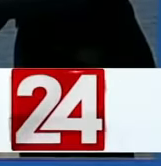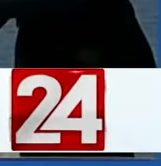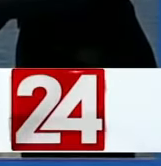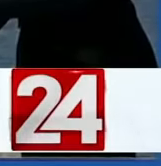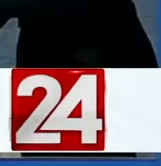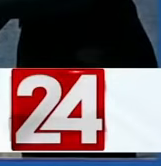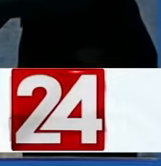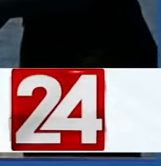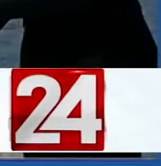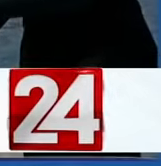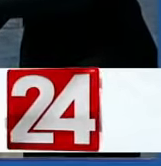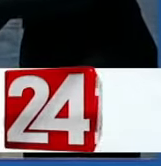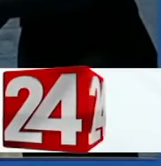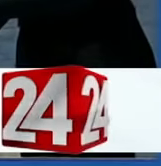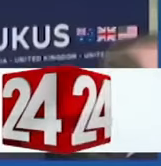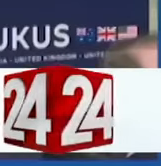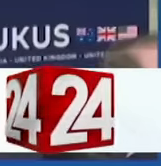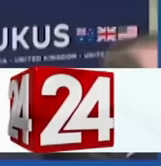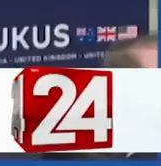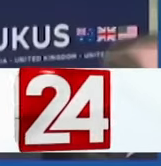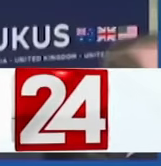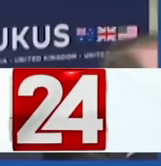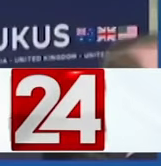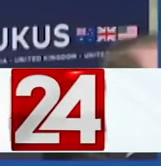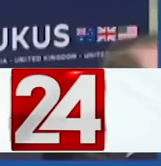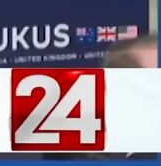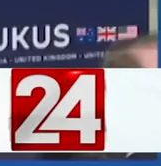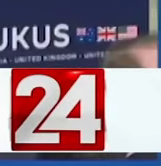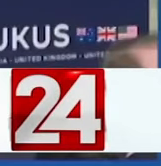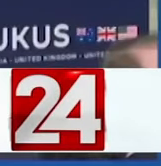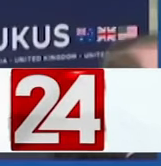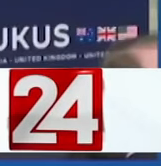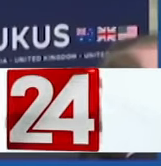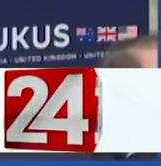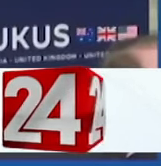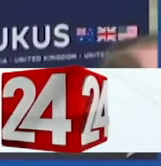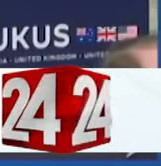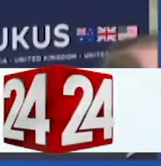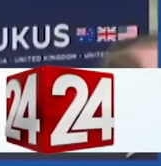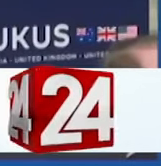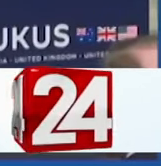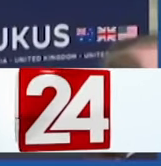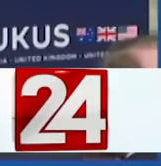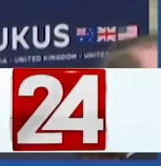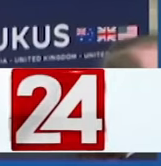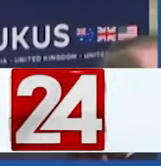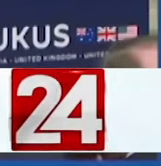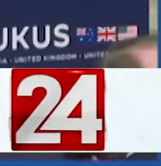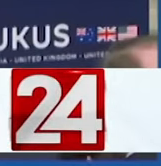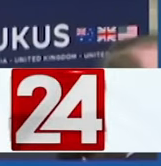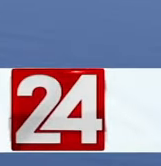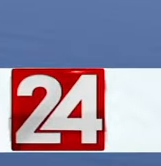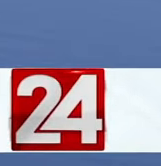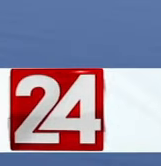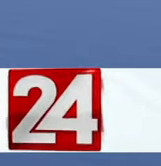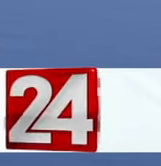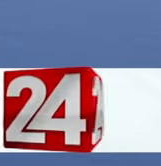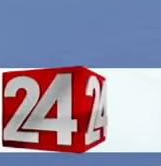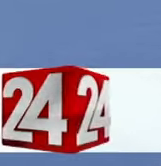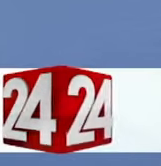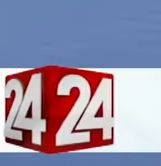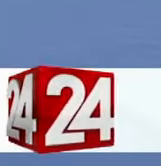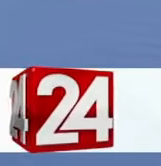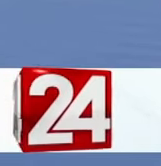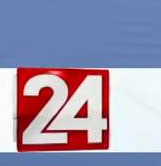na Trilateral Agreement. Magsusulong ito ng malaya at ligtas na Indo-Pacific region, kabilang na